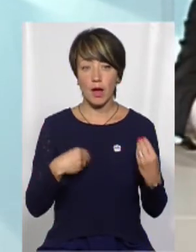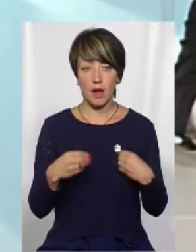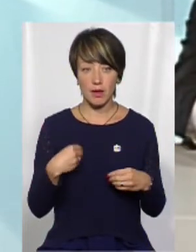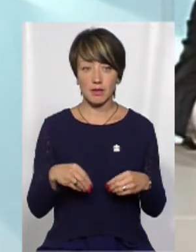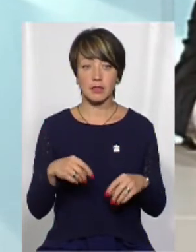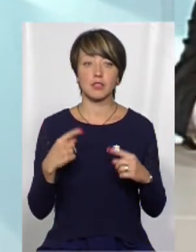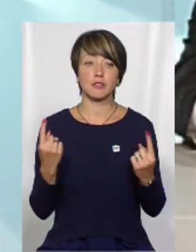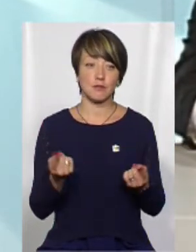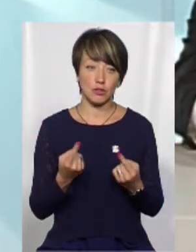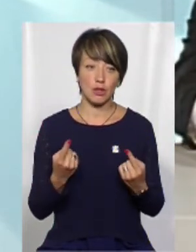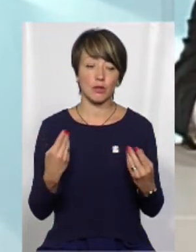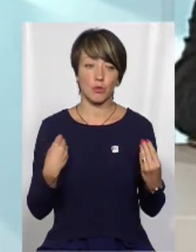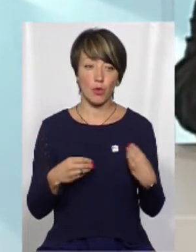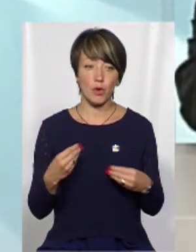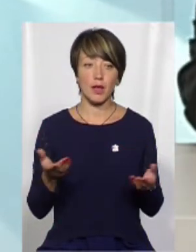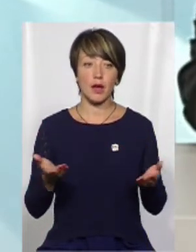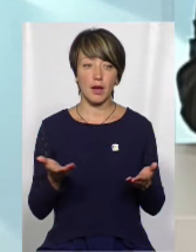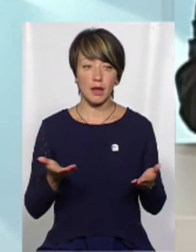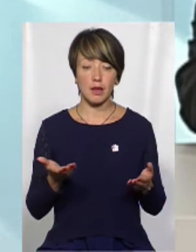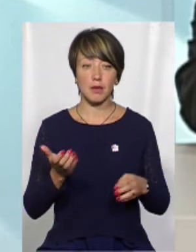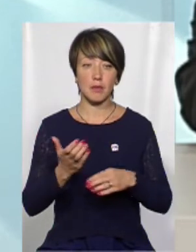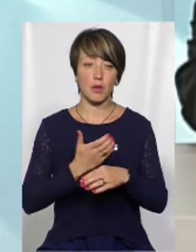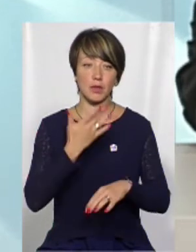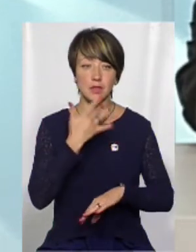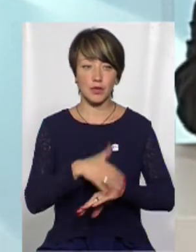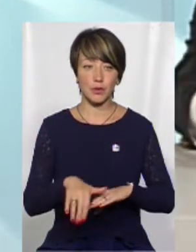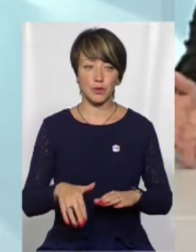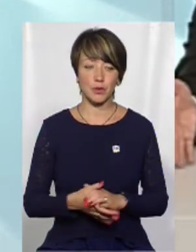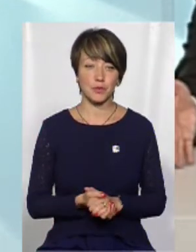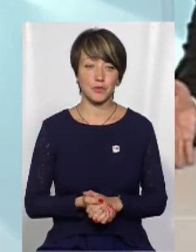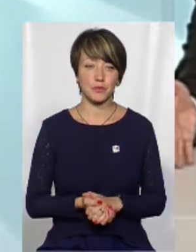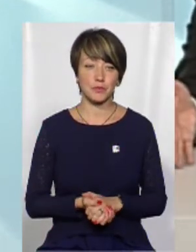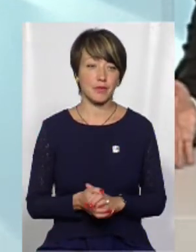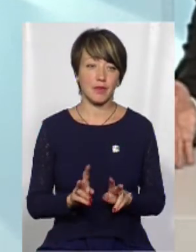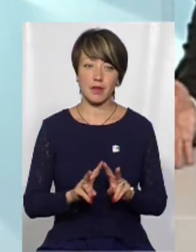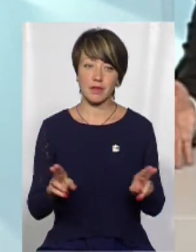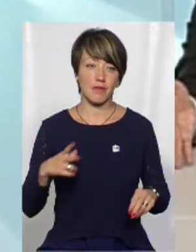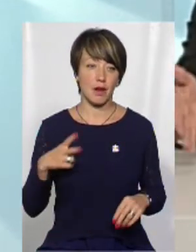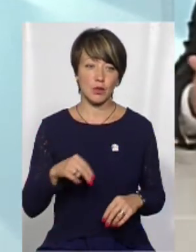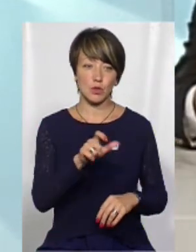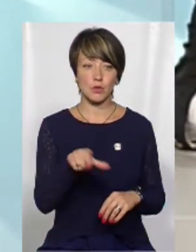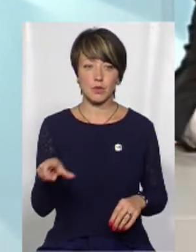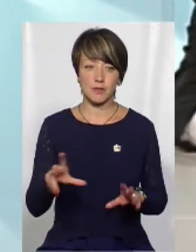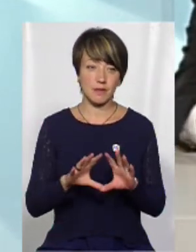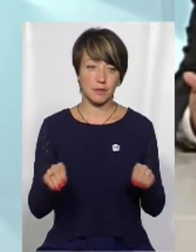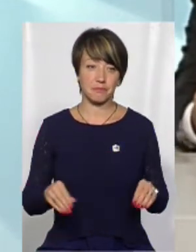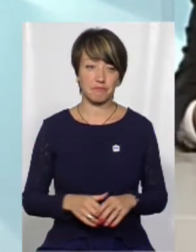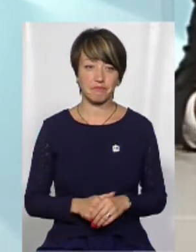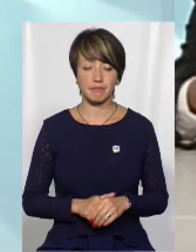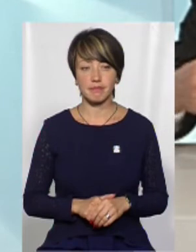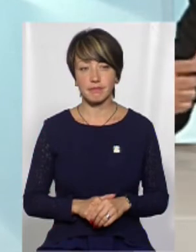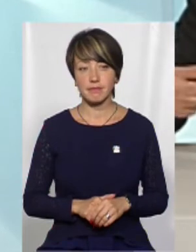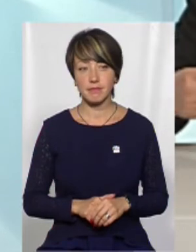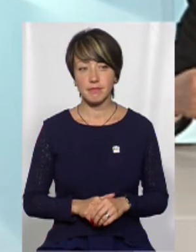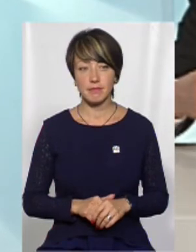одягаються звичайно одягом, який приходить з-за кордону. Comme les Français. Так само, як і французи. Тобто, la seule